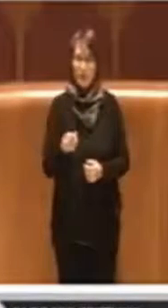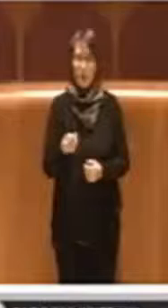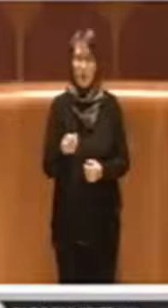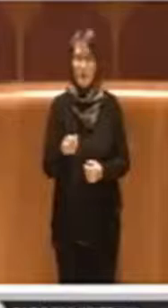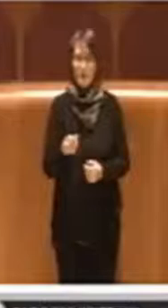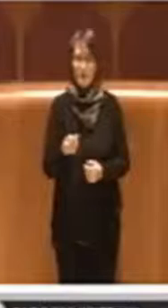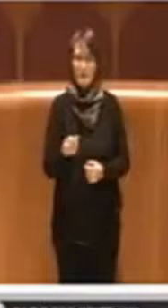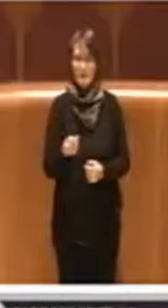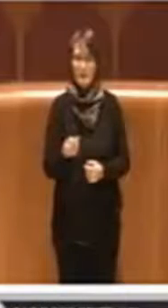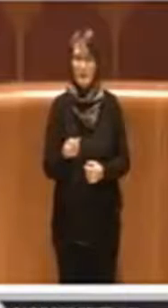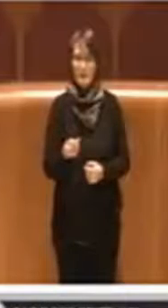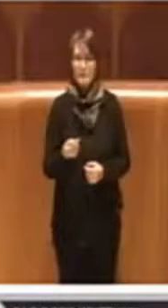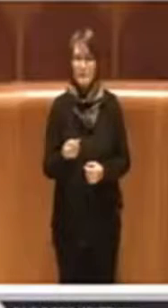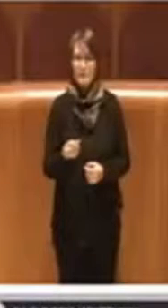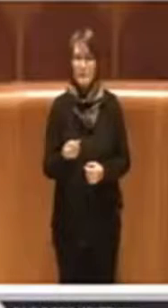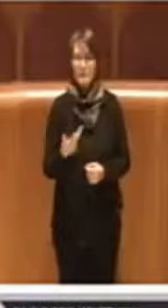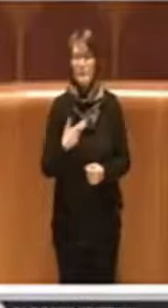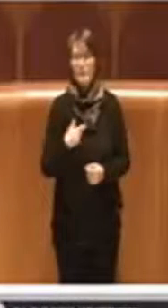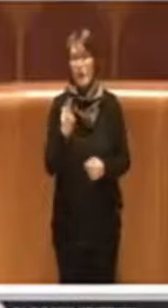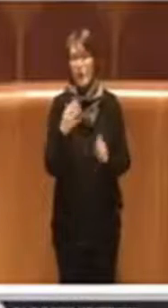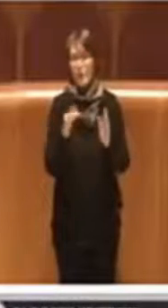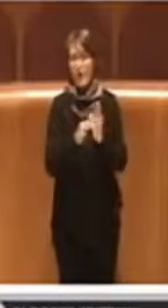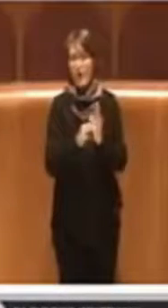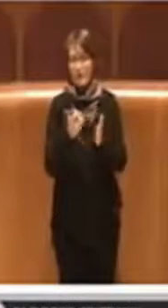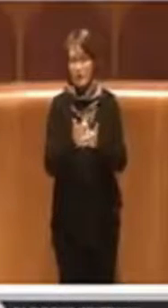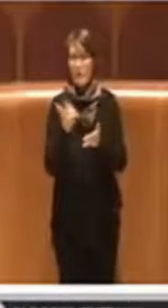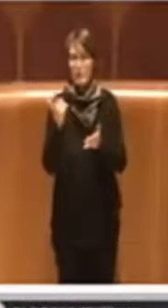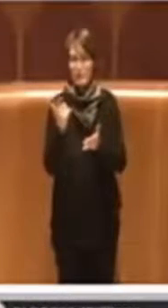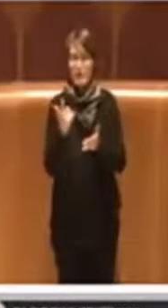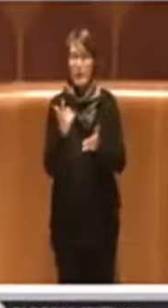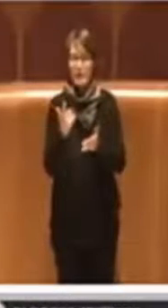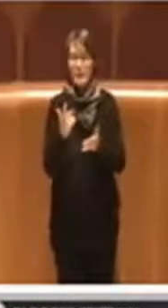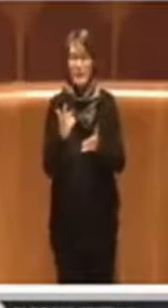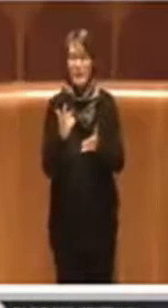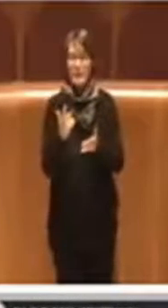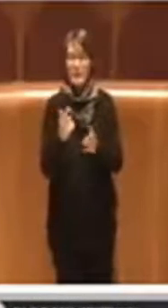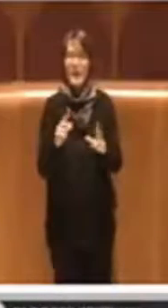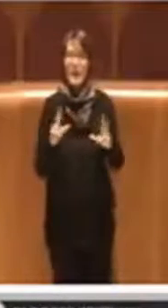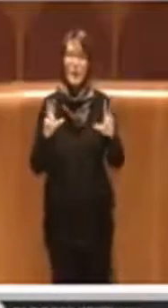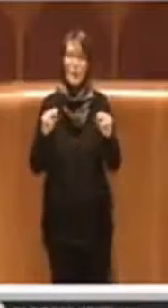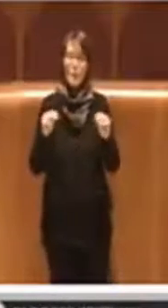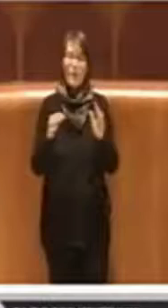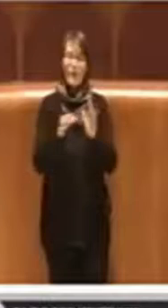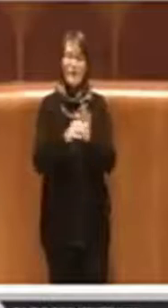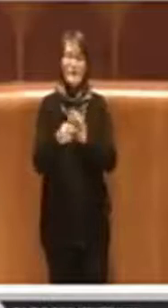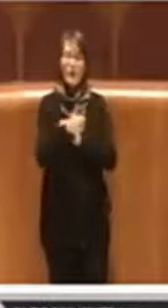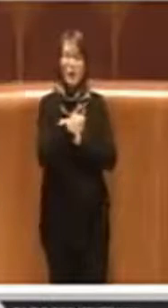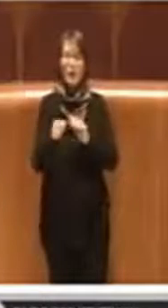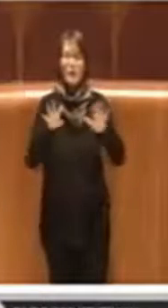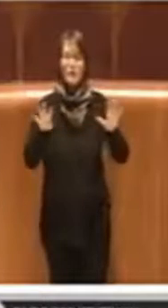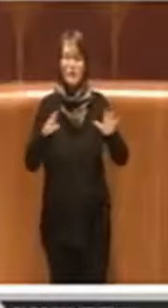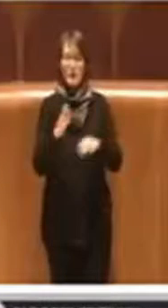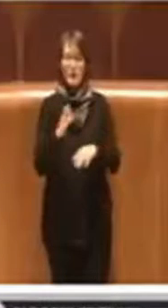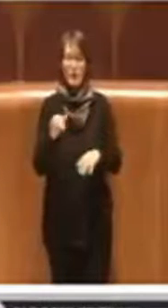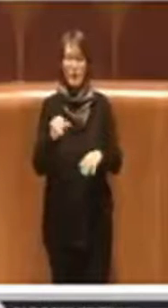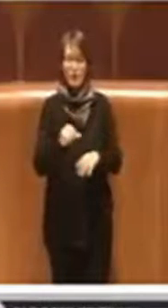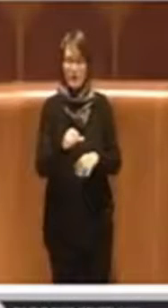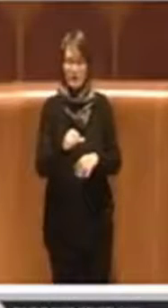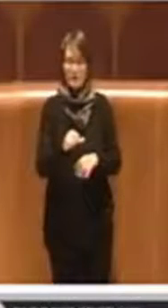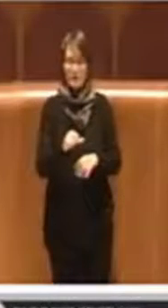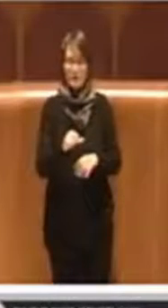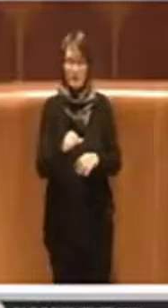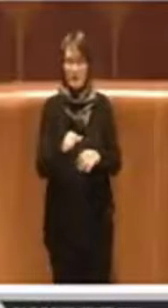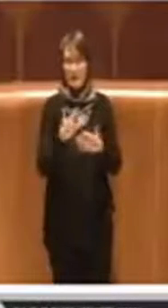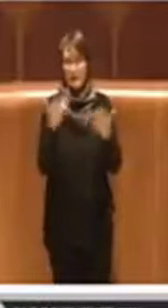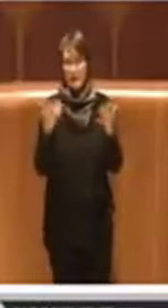articolo di sostanza è il nuovo articolo 109 bis, che va ad inserirsi ovviamente dopo